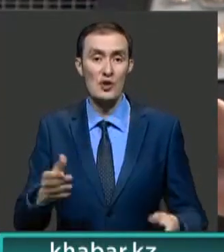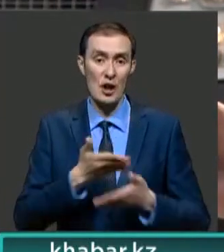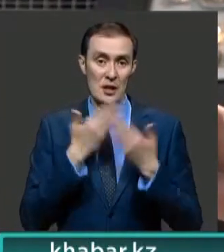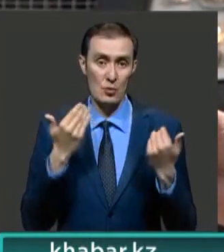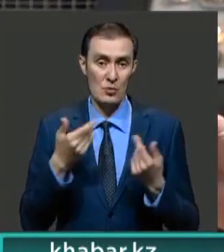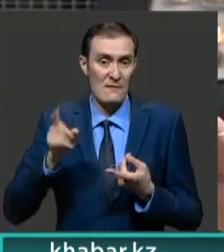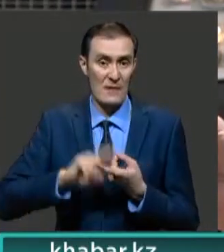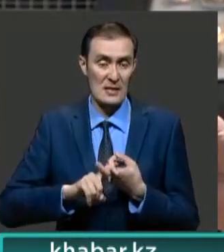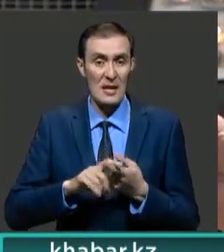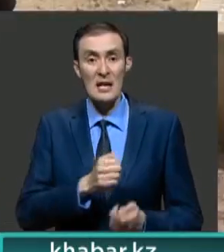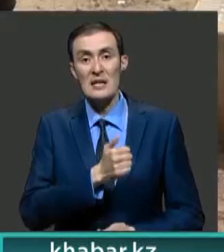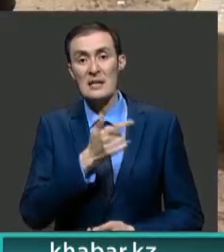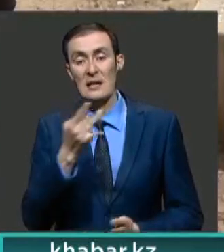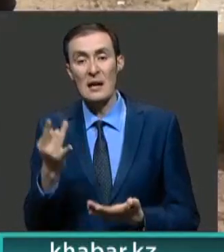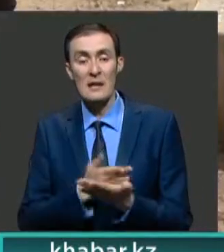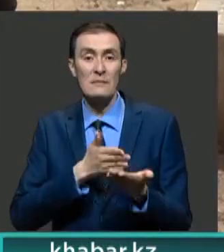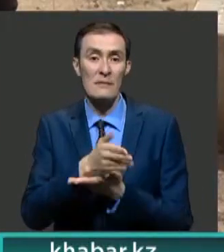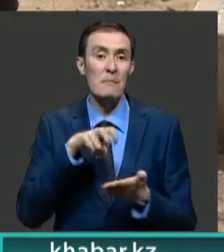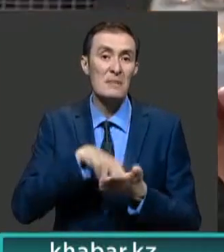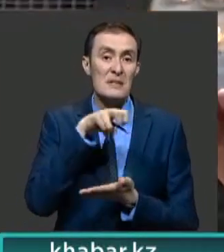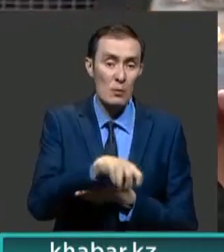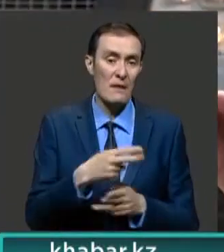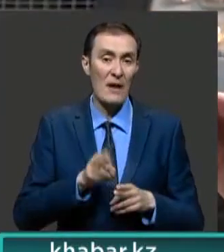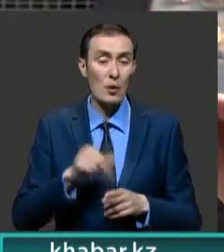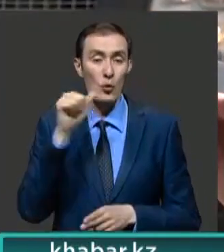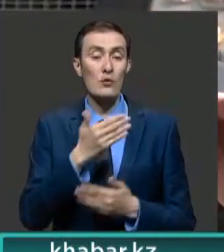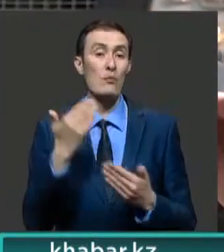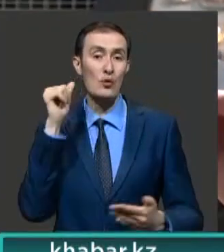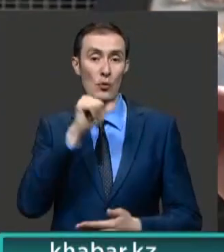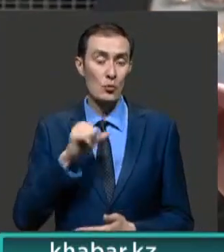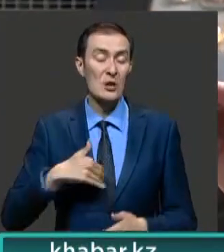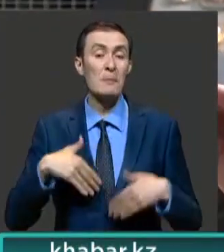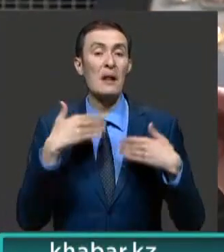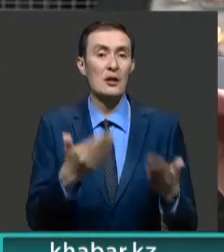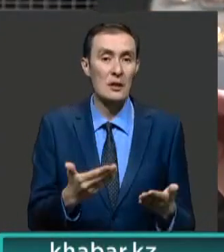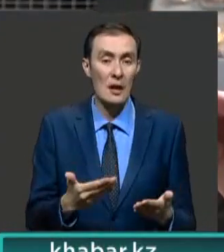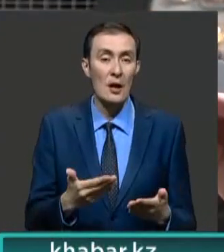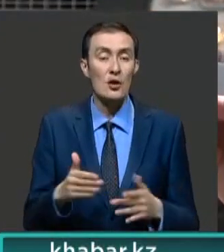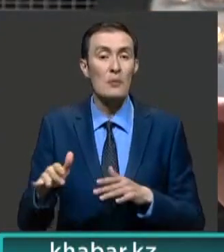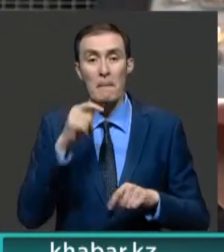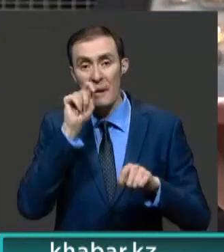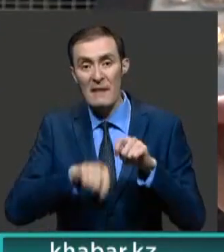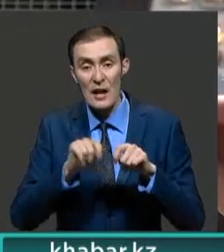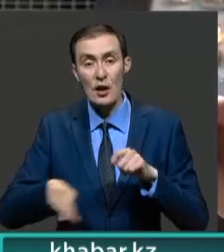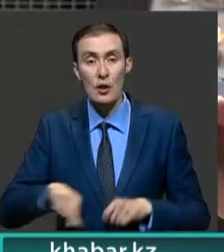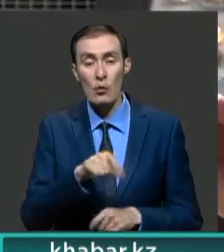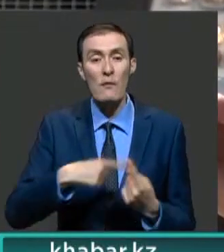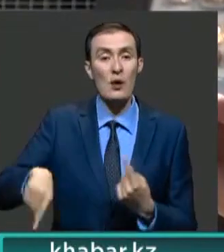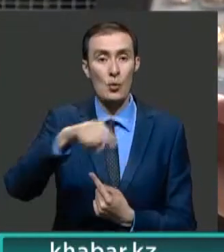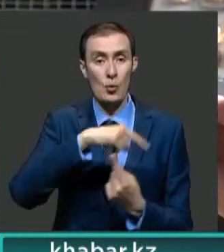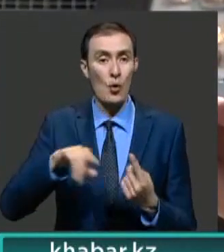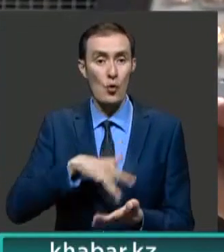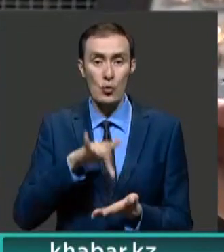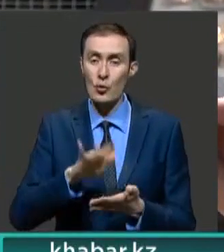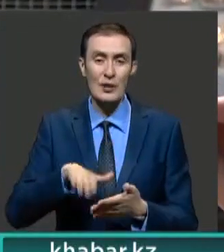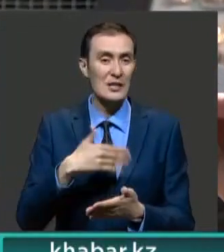связь. Несколько раз выходили на них с письмом и в этом, и в прошлом году. У нас предложение проверить строящиеся дороги по периметру города,